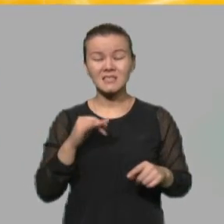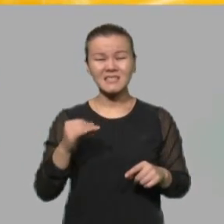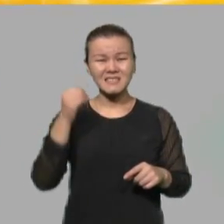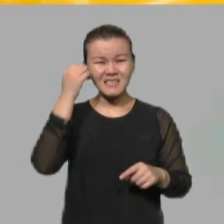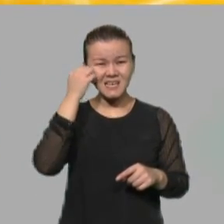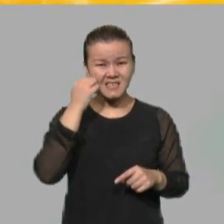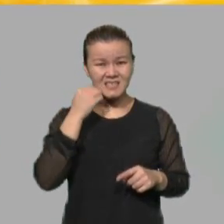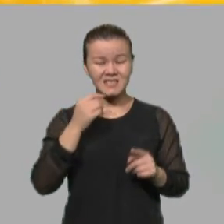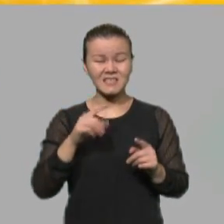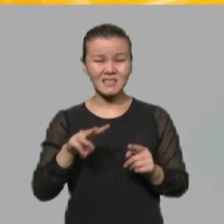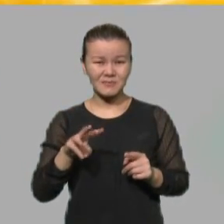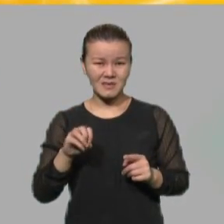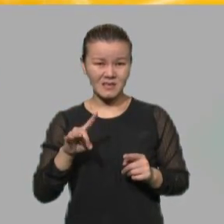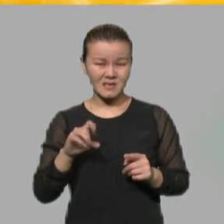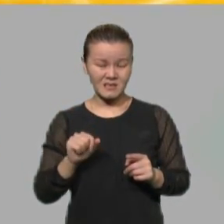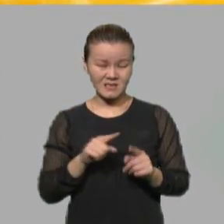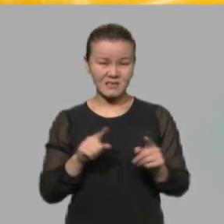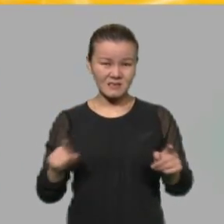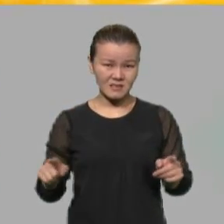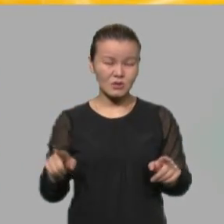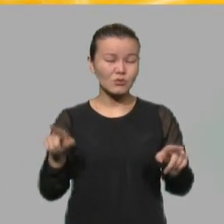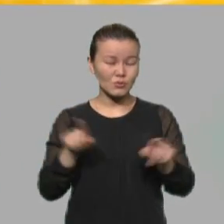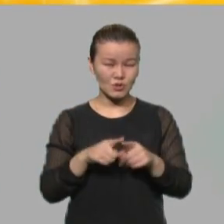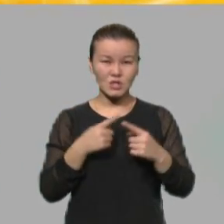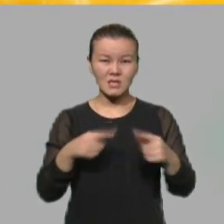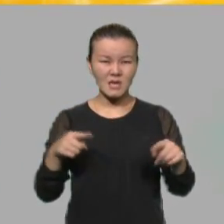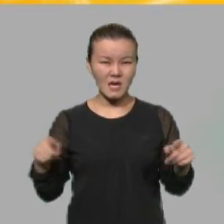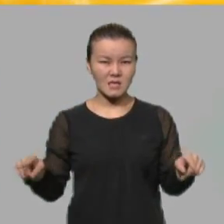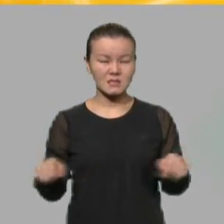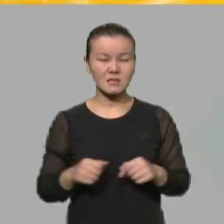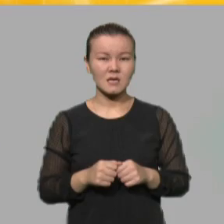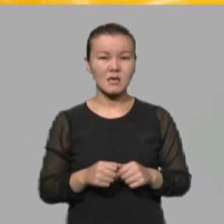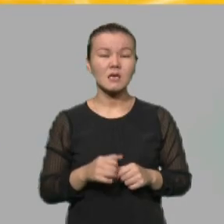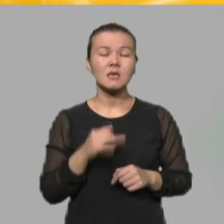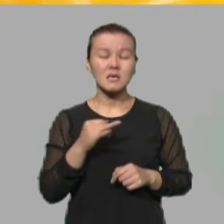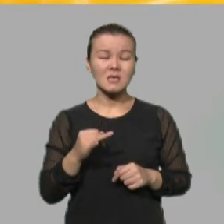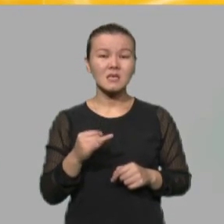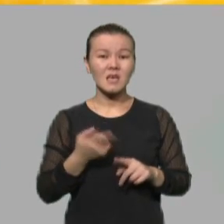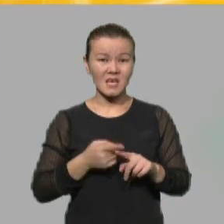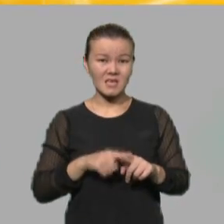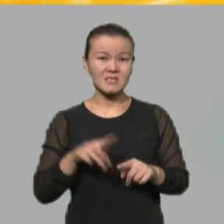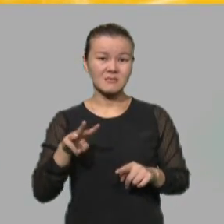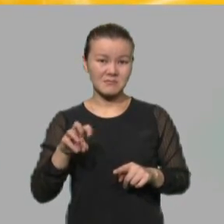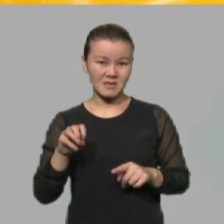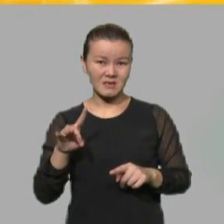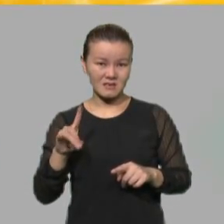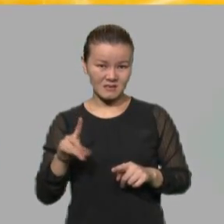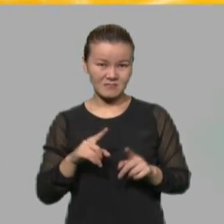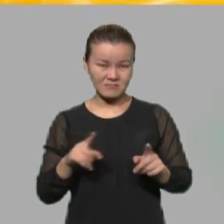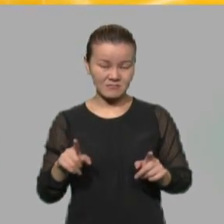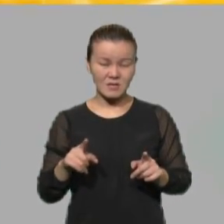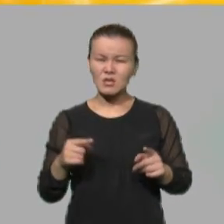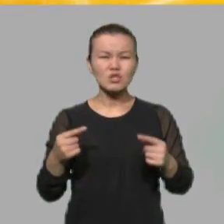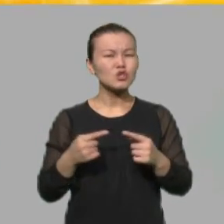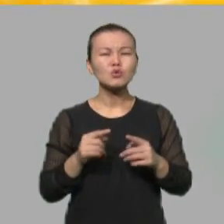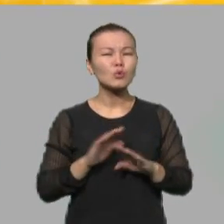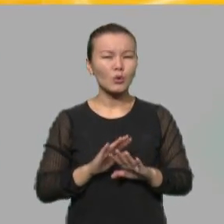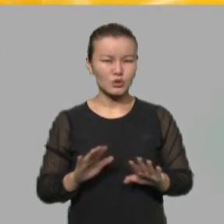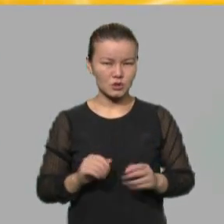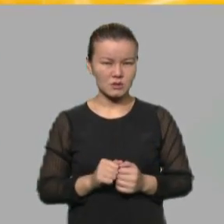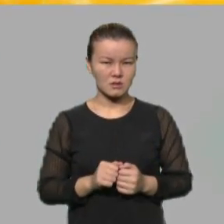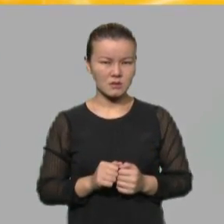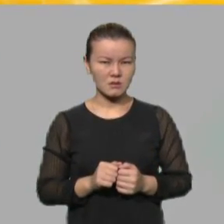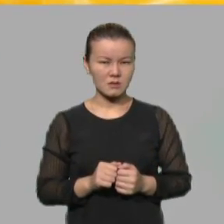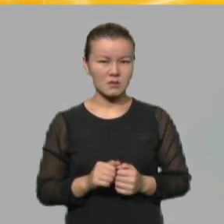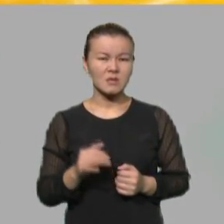И старинные единицы длины тоже разные. И эти меры не совсем